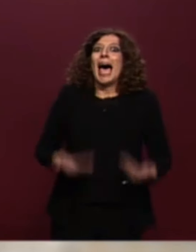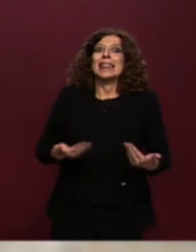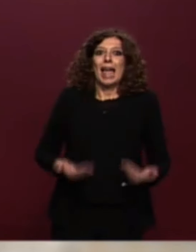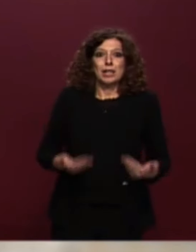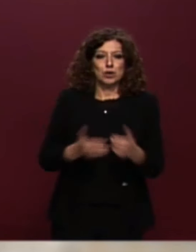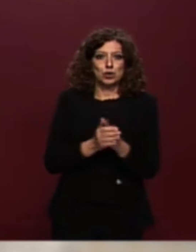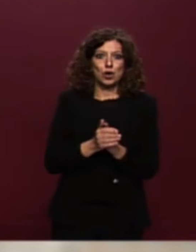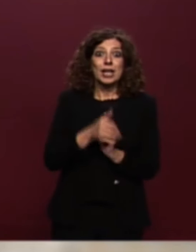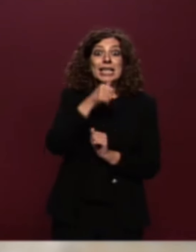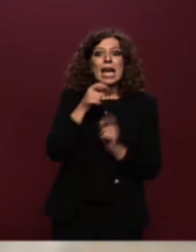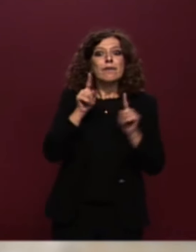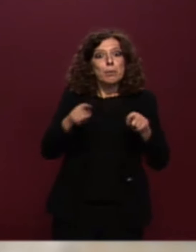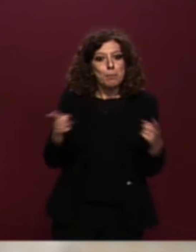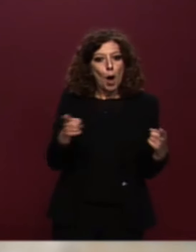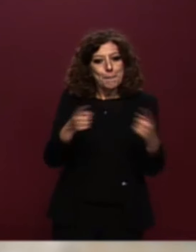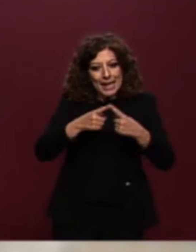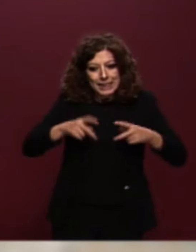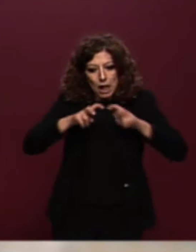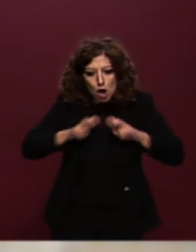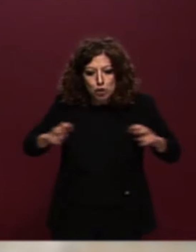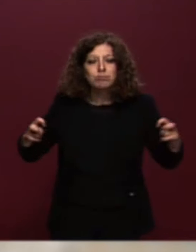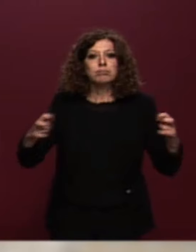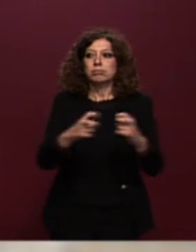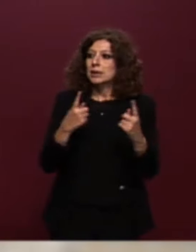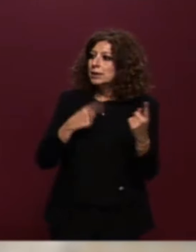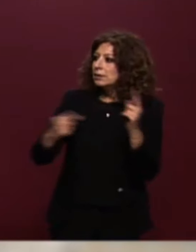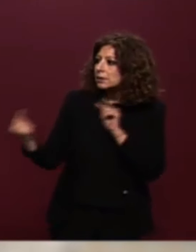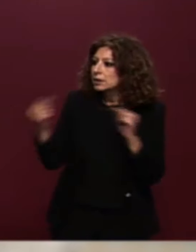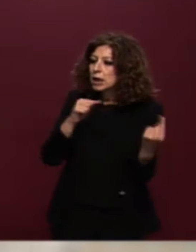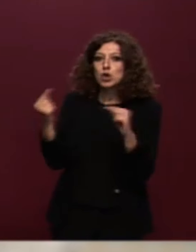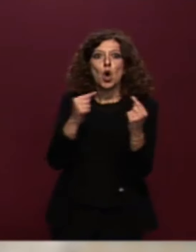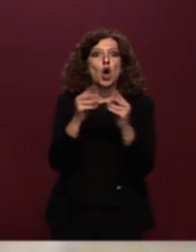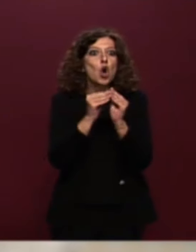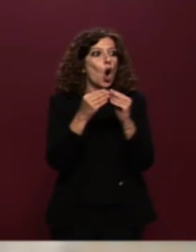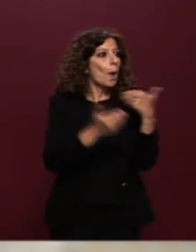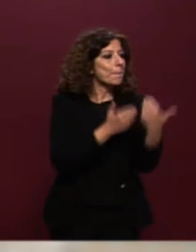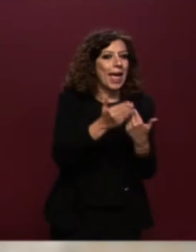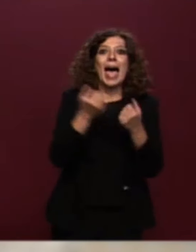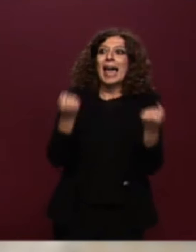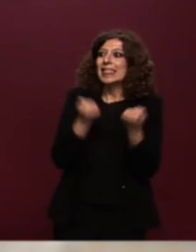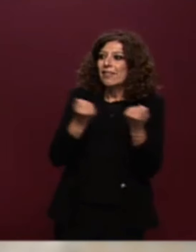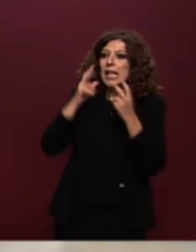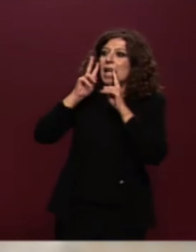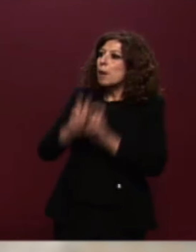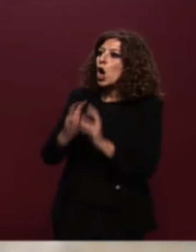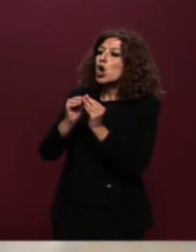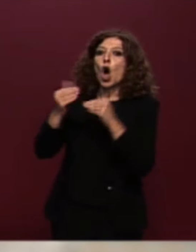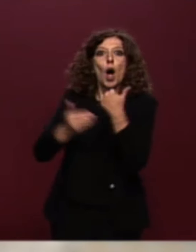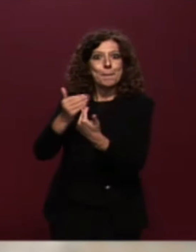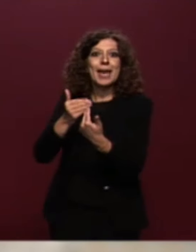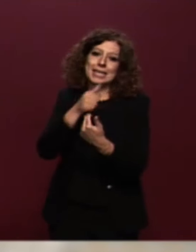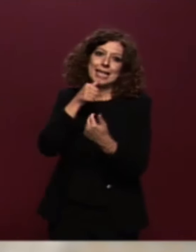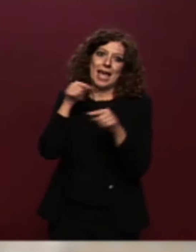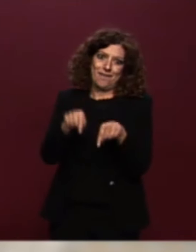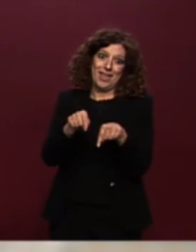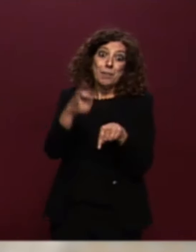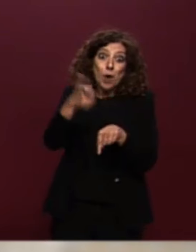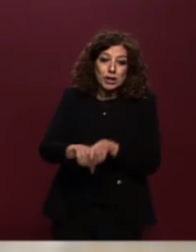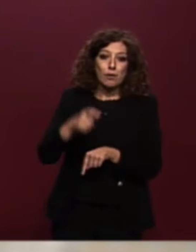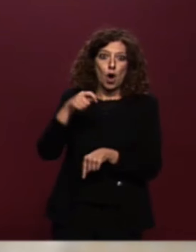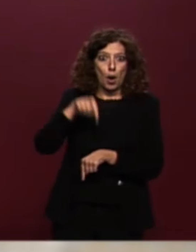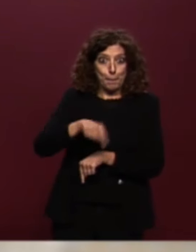momenti collegiali in cui verifichiamo a che punto siamo e come vengono indirizzate le attività ispettive. Ecco perché oggi pomeriggio, nel